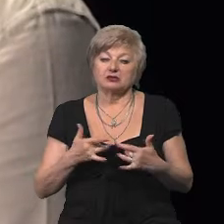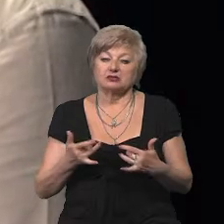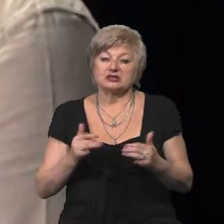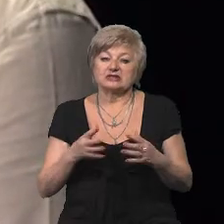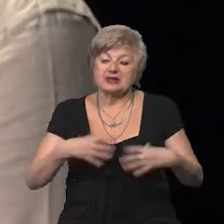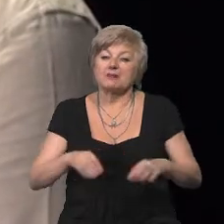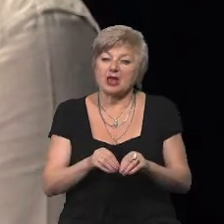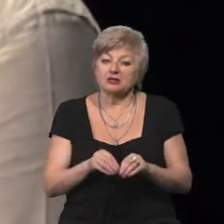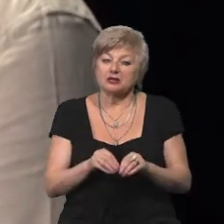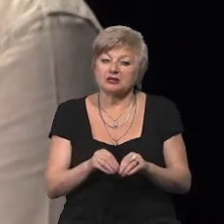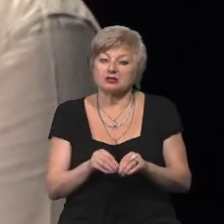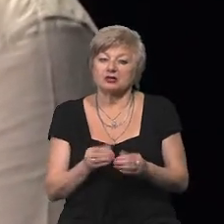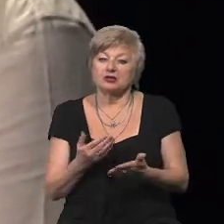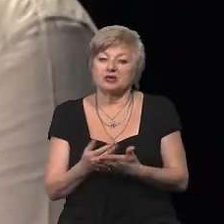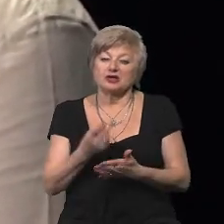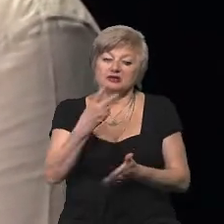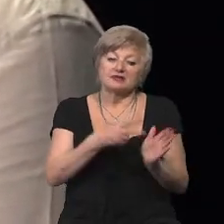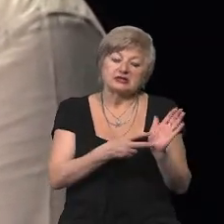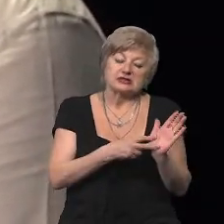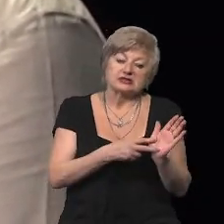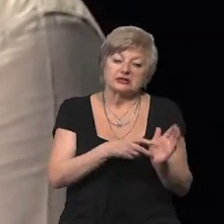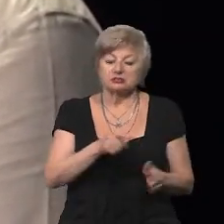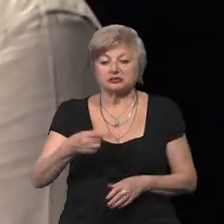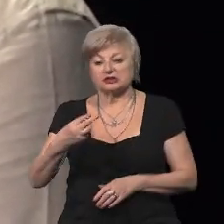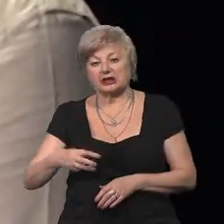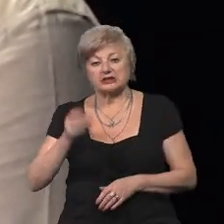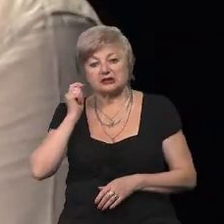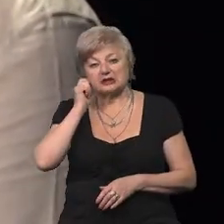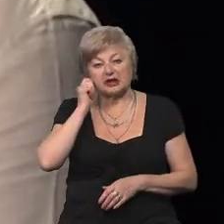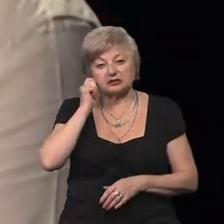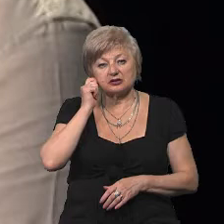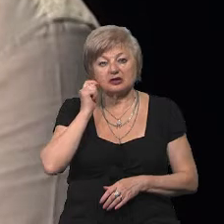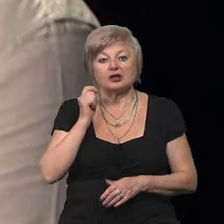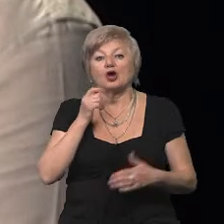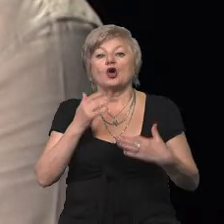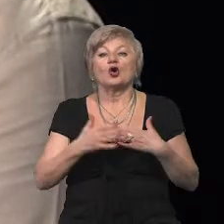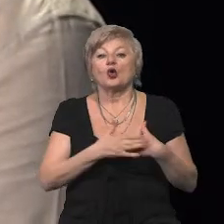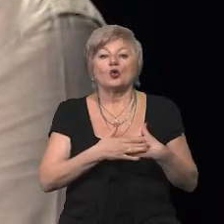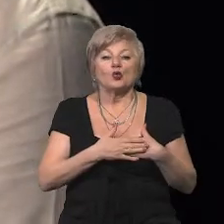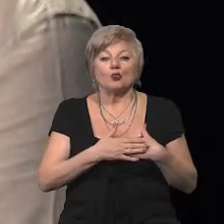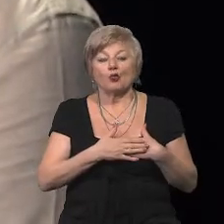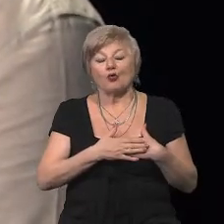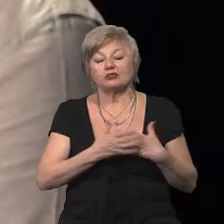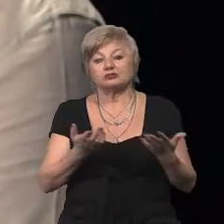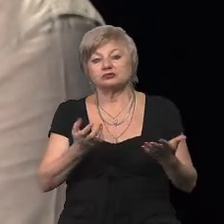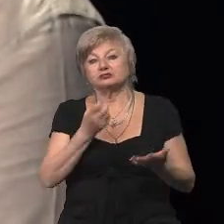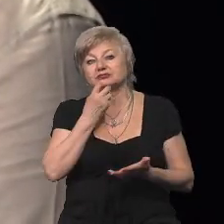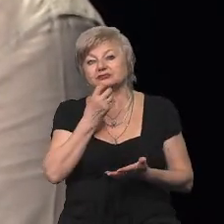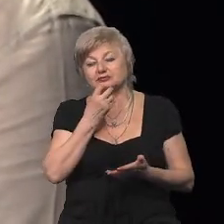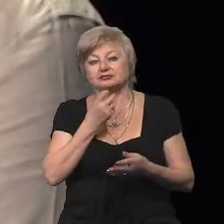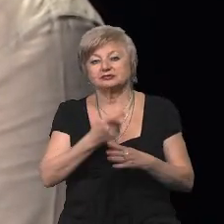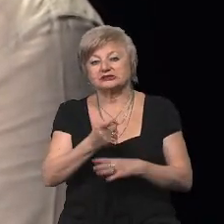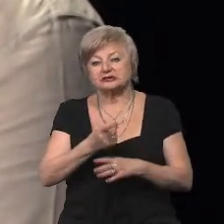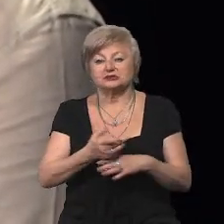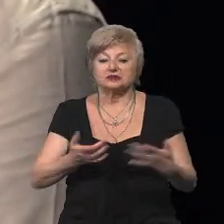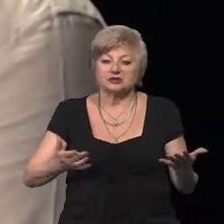за 27, может быть, за 30. Вот. «Любовь глазами детектива» тоже аудитория постарше.